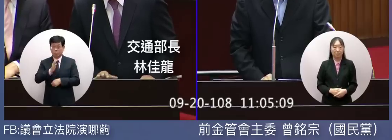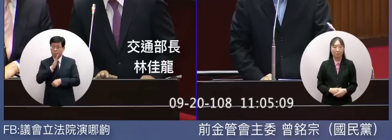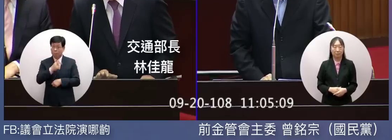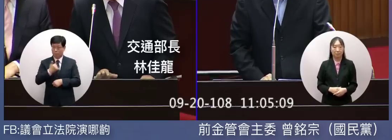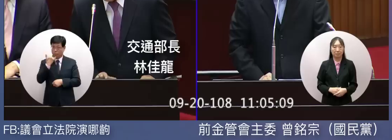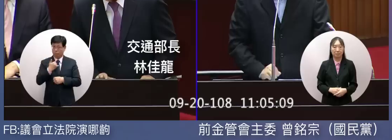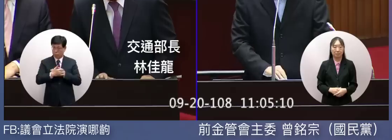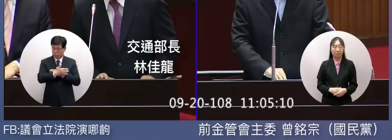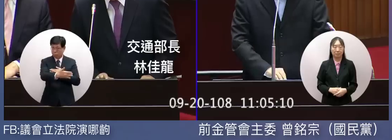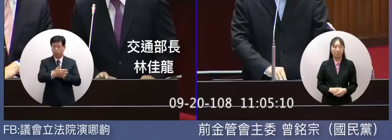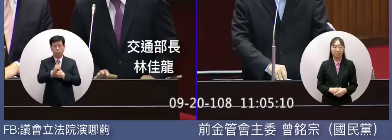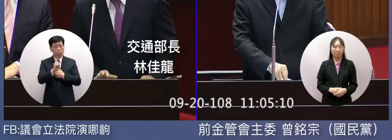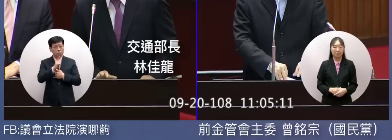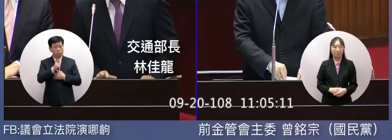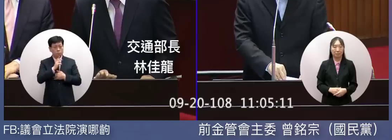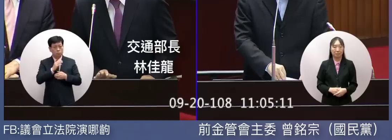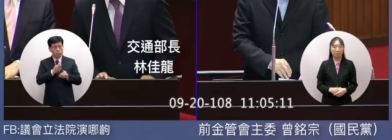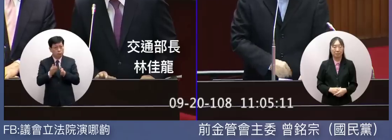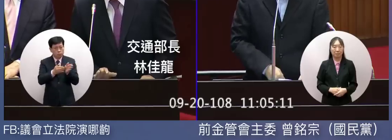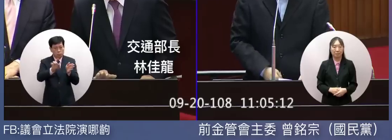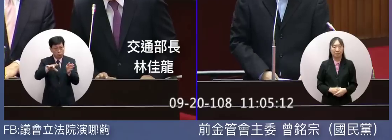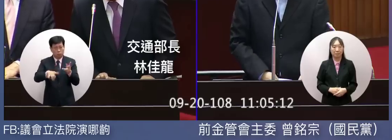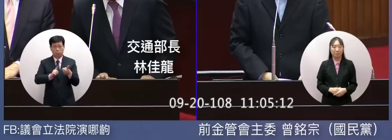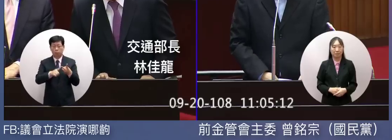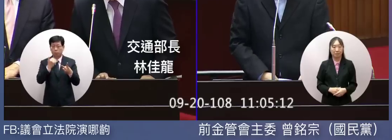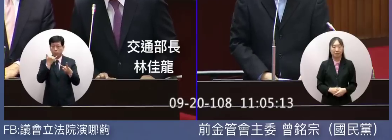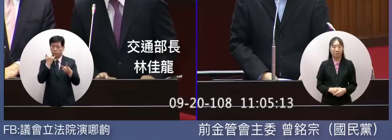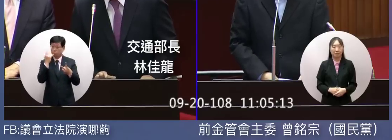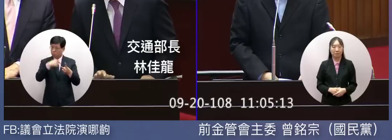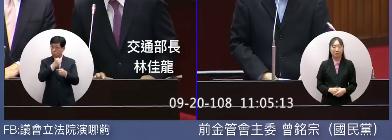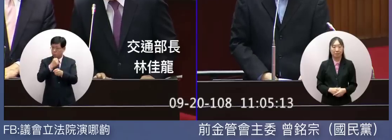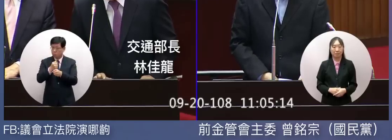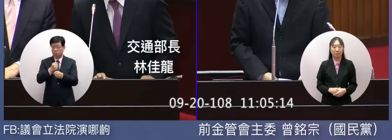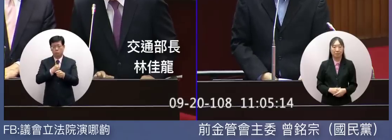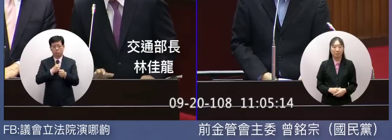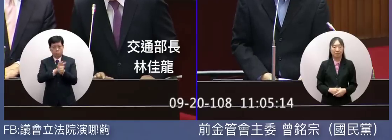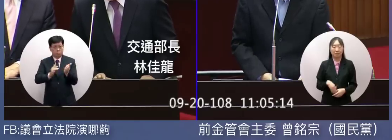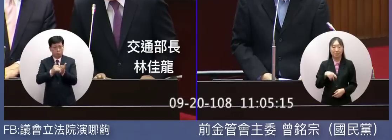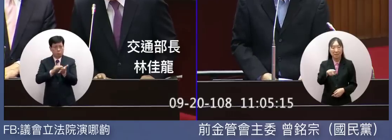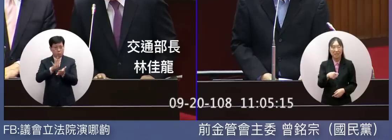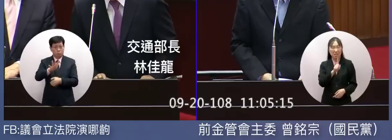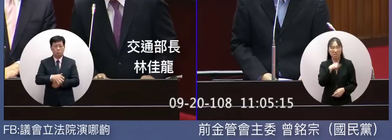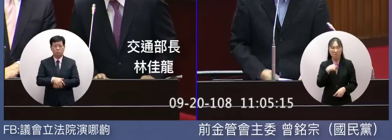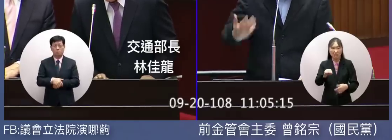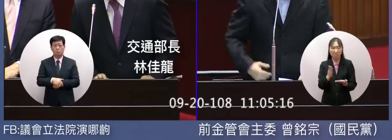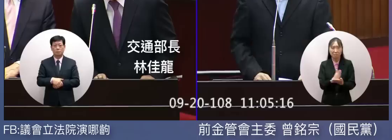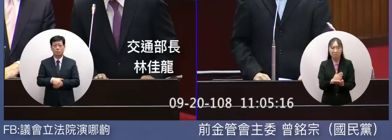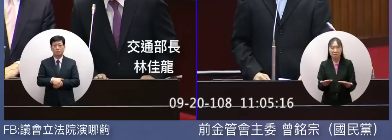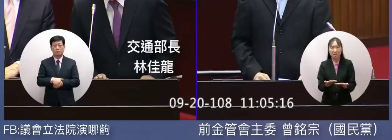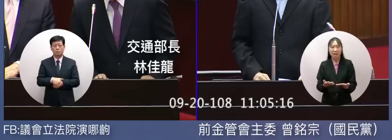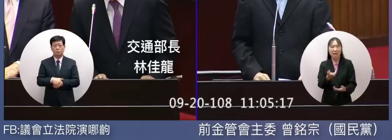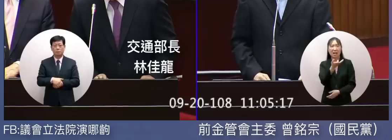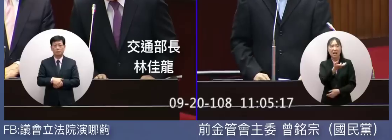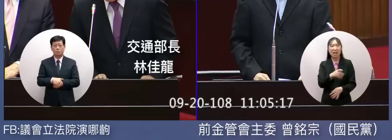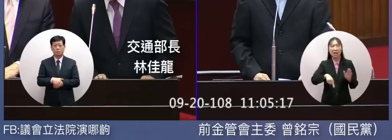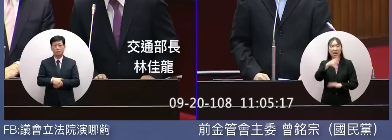怎么样的路线，还有所有的这些可行性评估，涉及到未来， 你还可行性评估啊？院长都